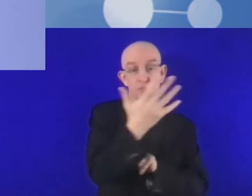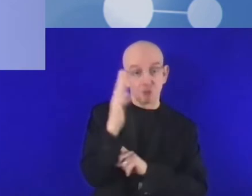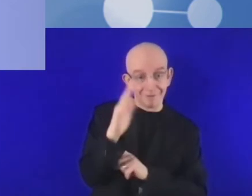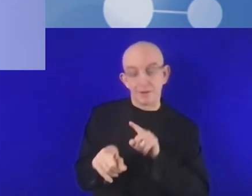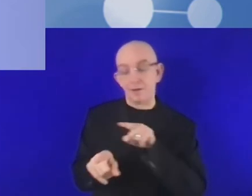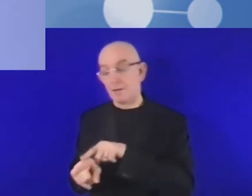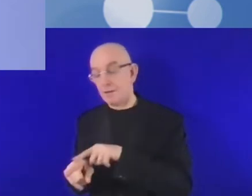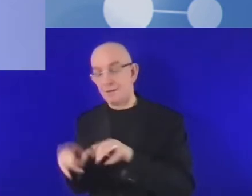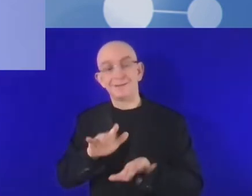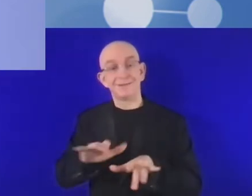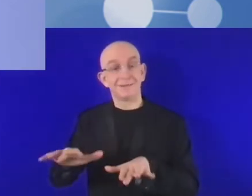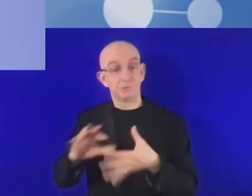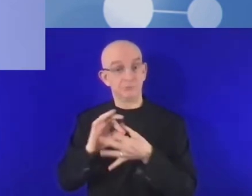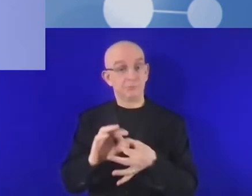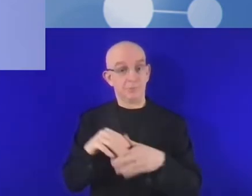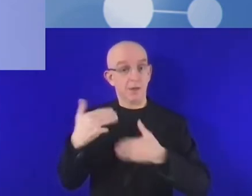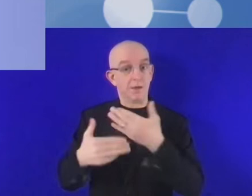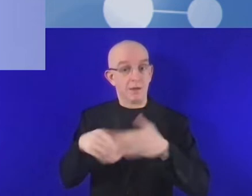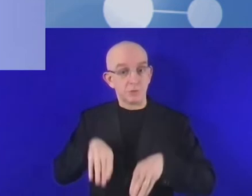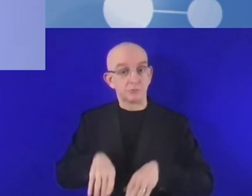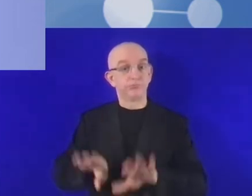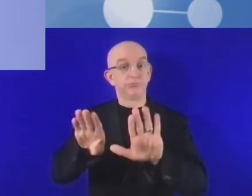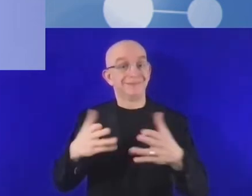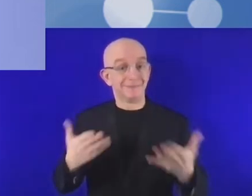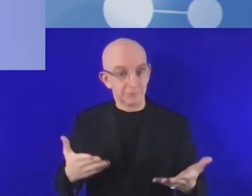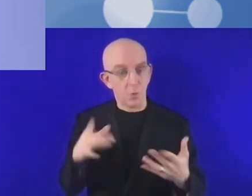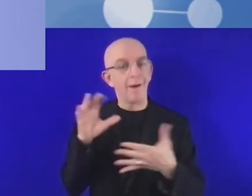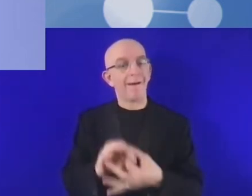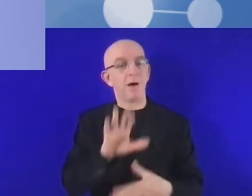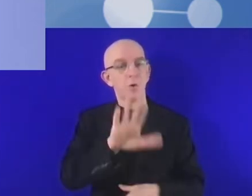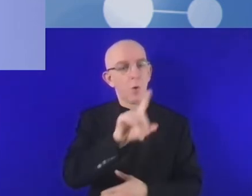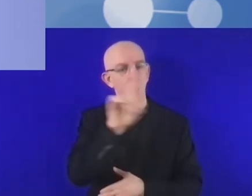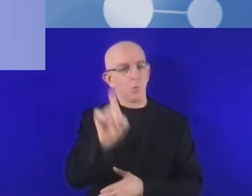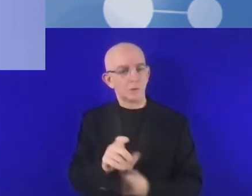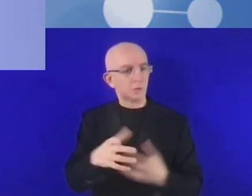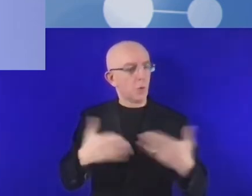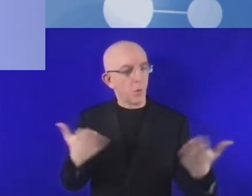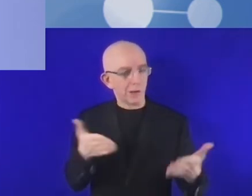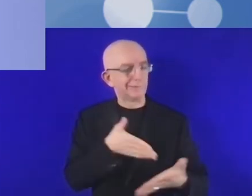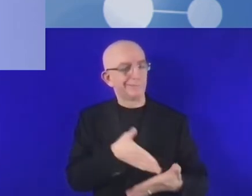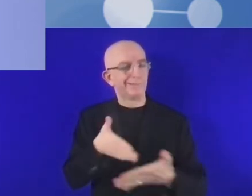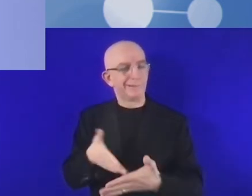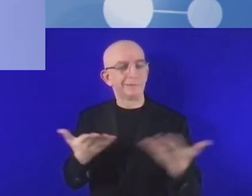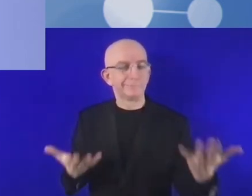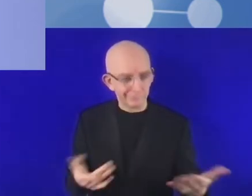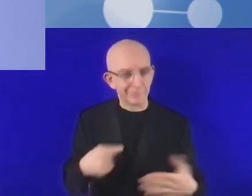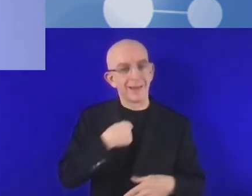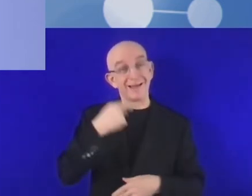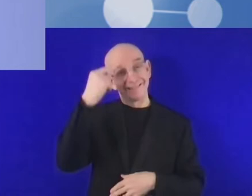一个大的项目，我们希望通过这个项目，我们可以促进